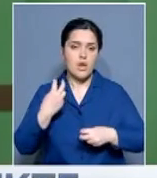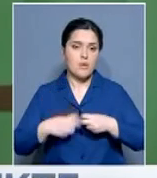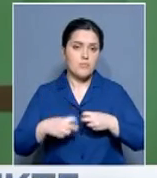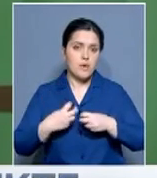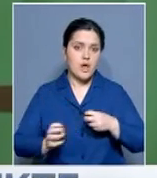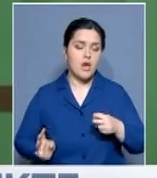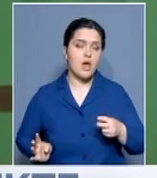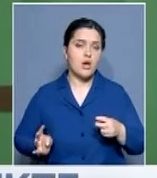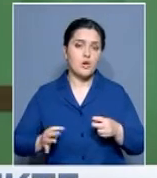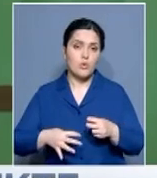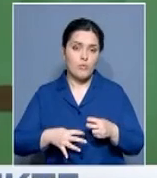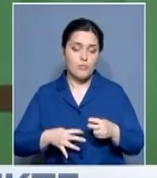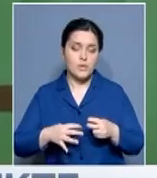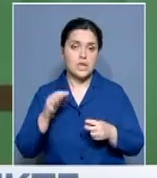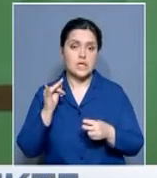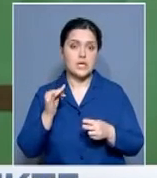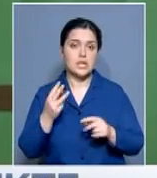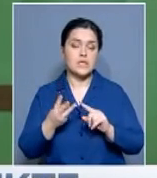ребер справа,